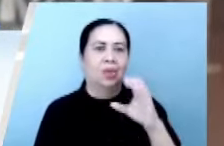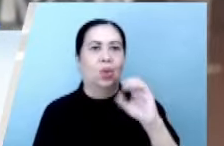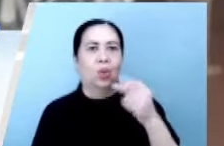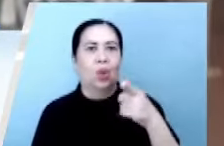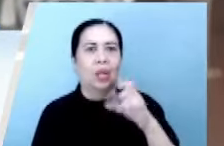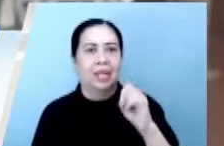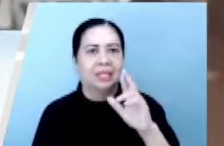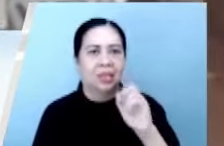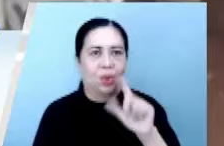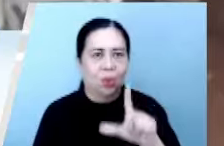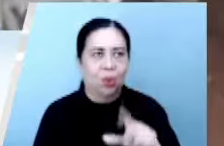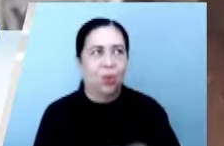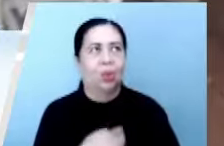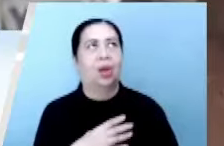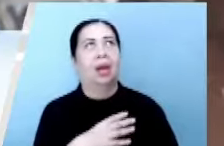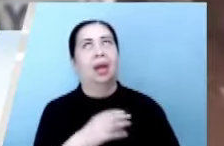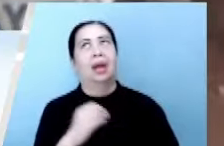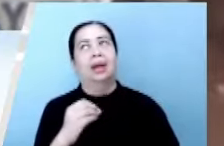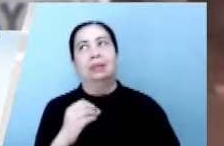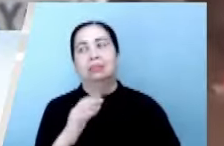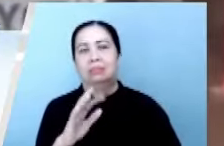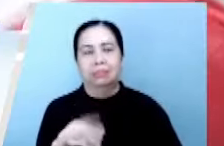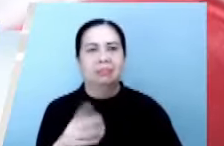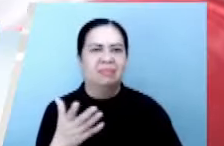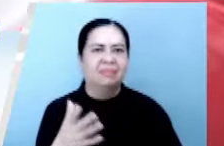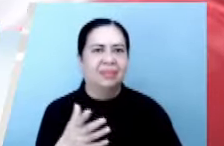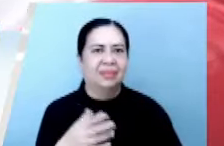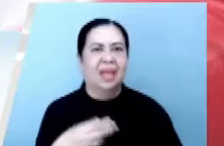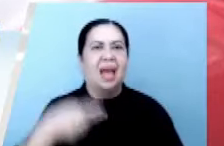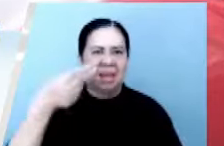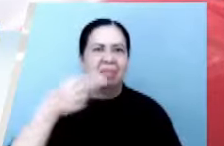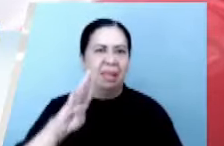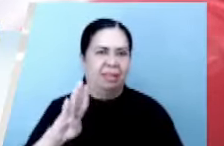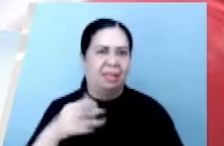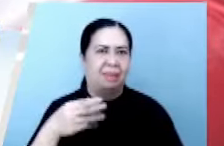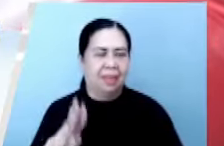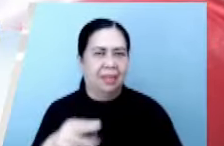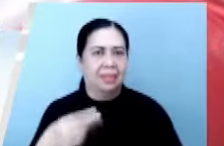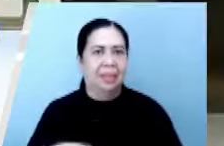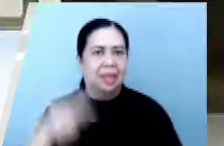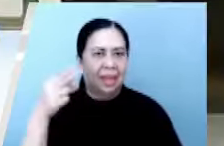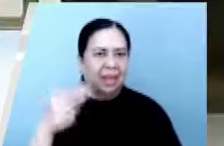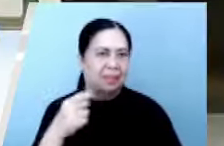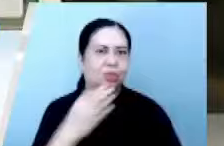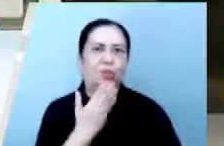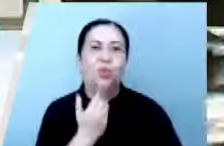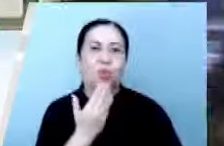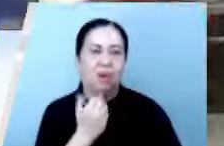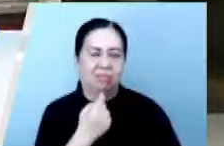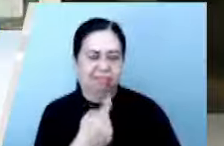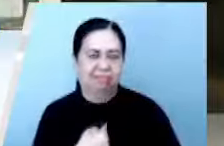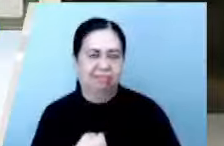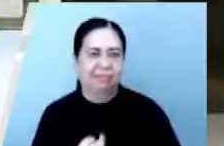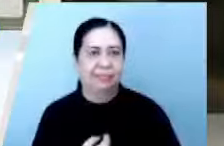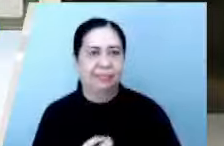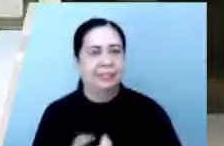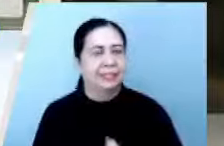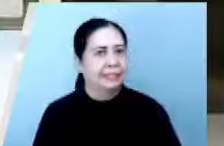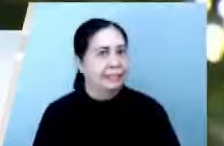ano, yun, high blood na. Tsaka mataas konti ang sugar ko daw. Traidor na sakit daw